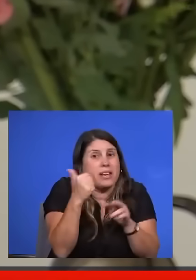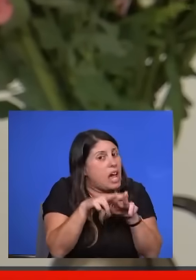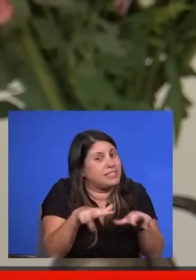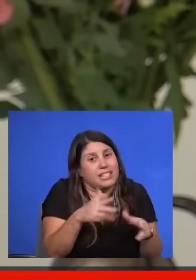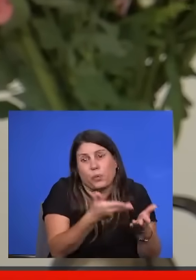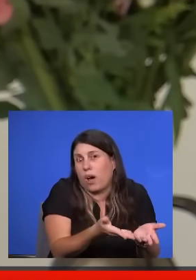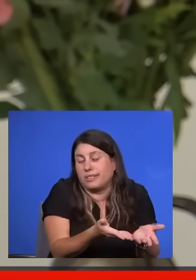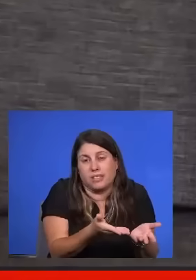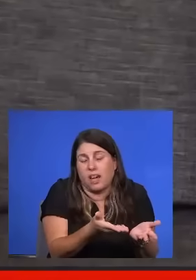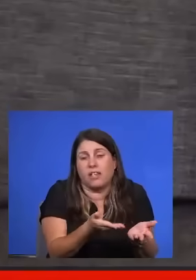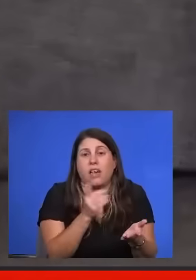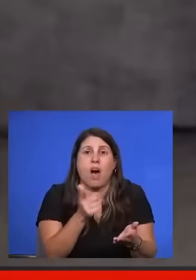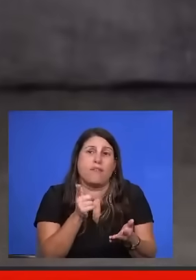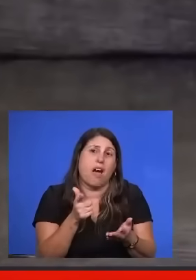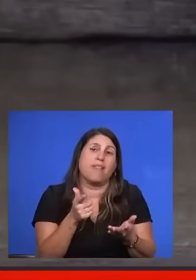זה היה אופק.